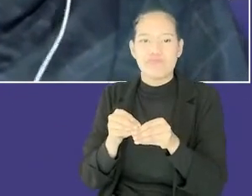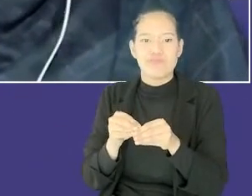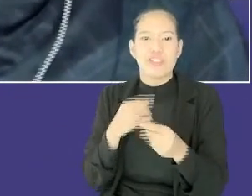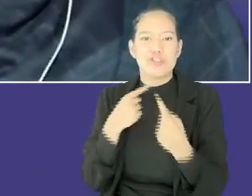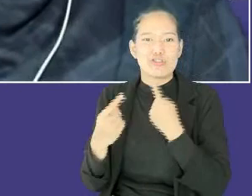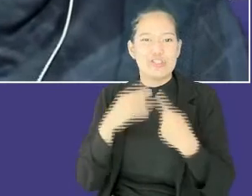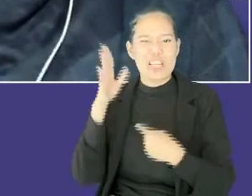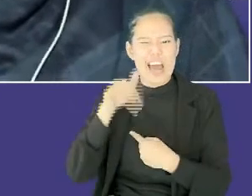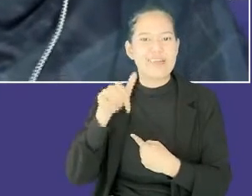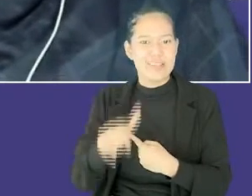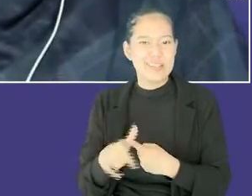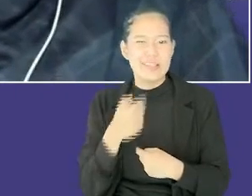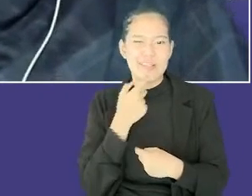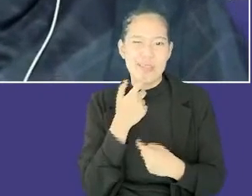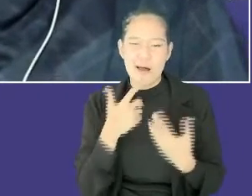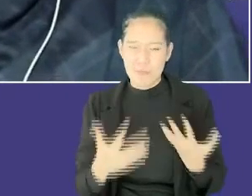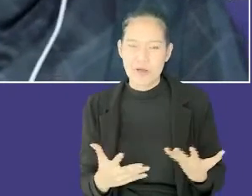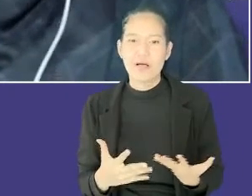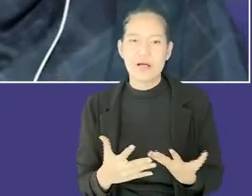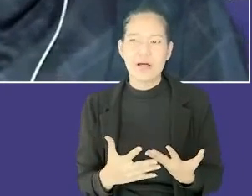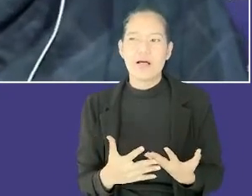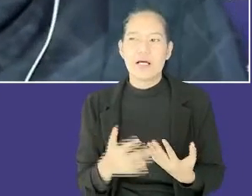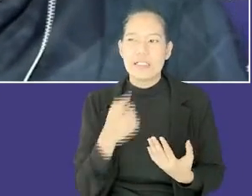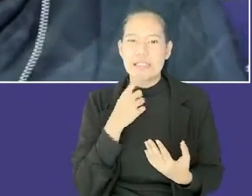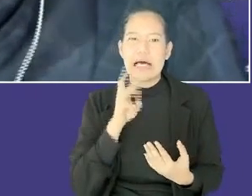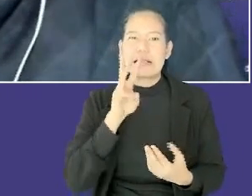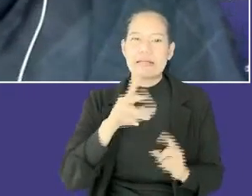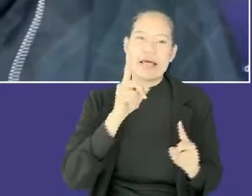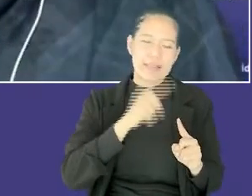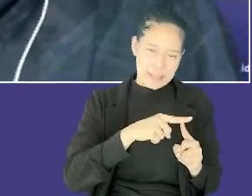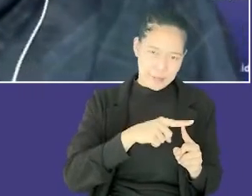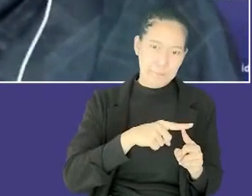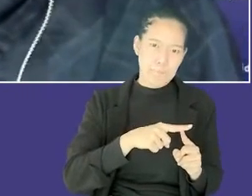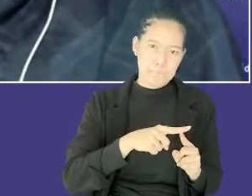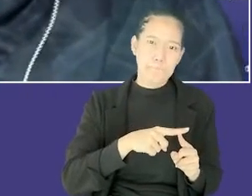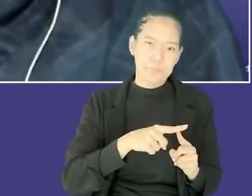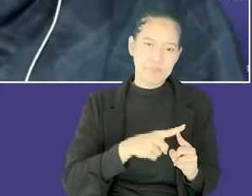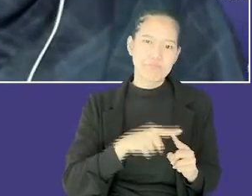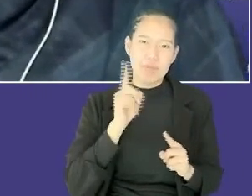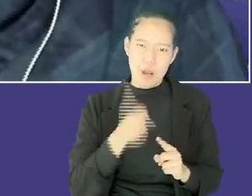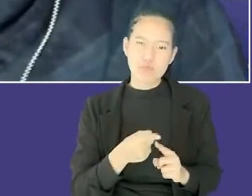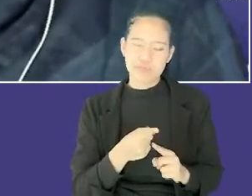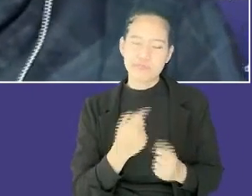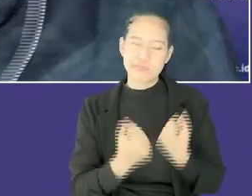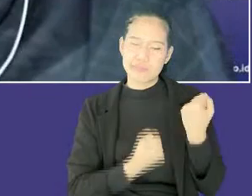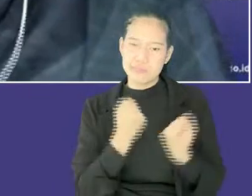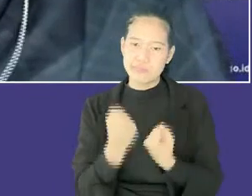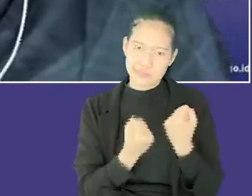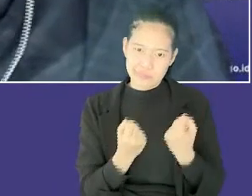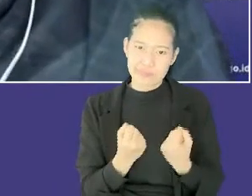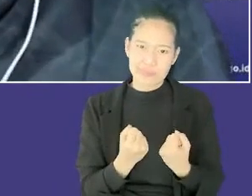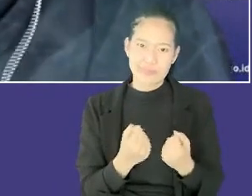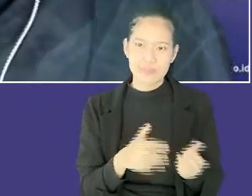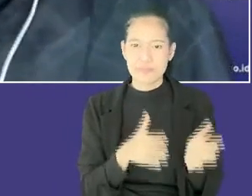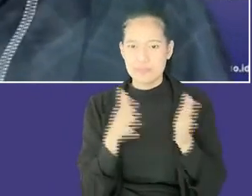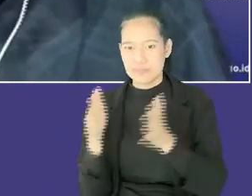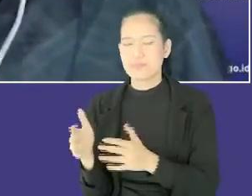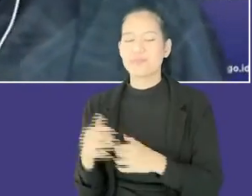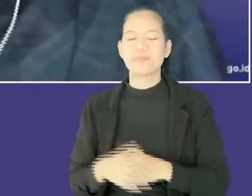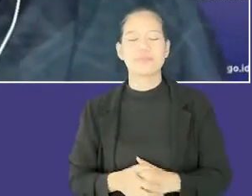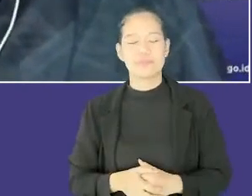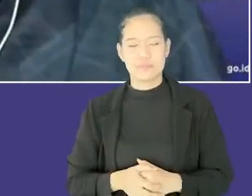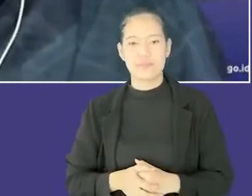hari ini banyak berbicara mengenai terkait dengan 3t yang harus kita terapkan kita bisa naik slide